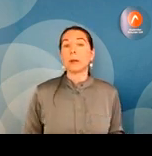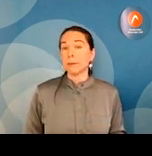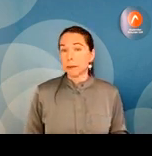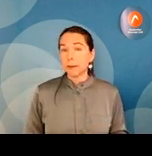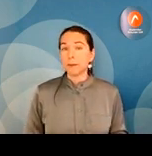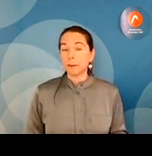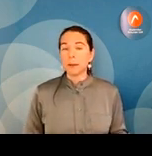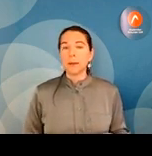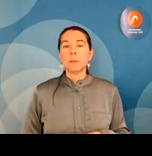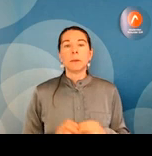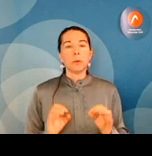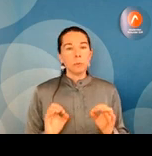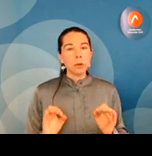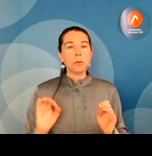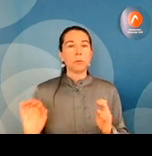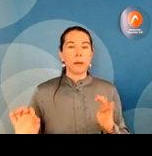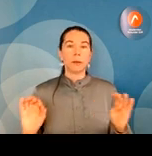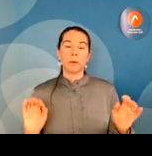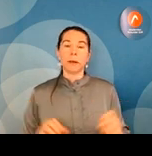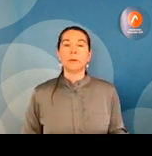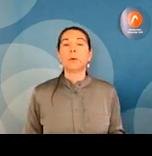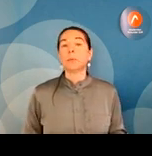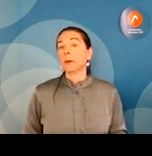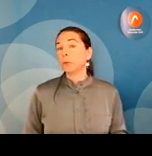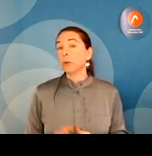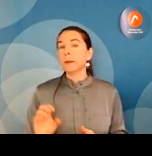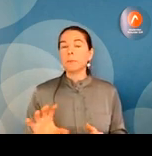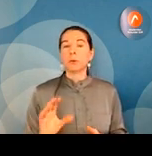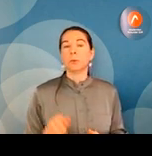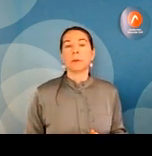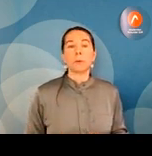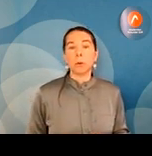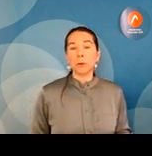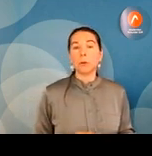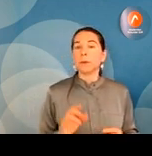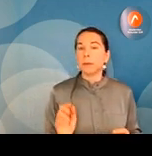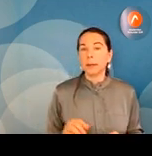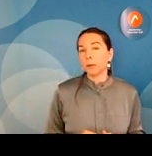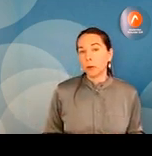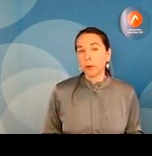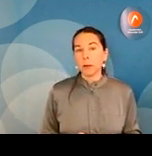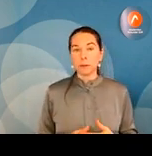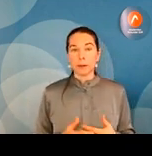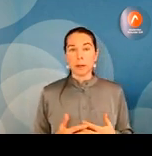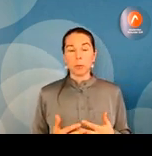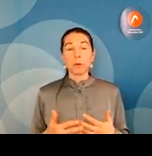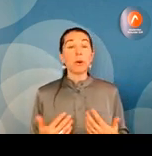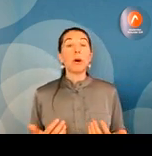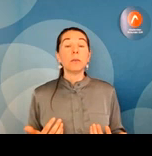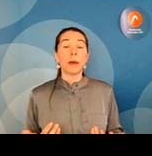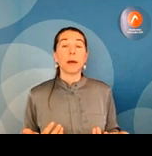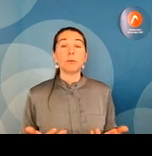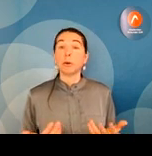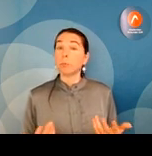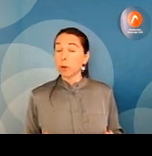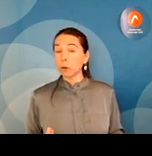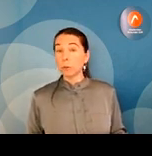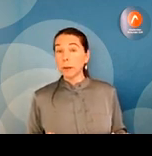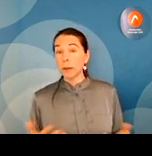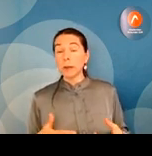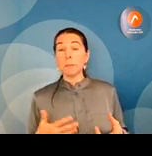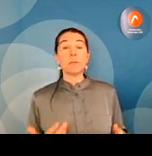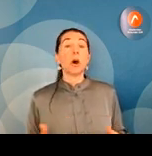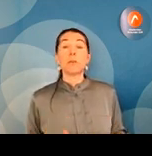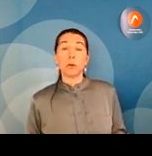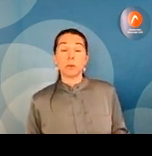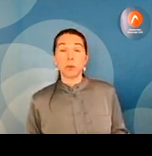snabbt att socialiseras in. Men som ny så märker du alla normer. Och den personen som kommer ny, den är en nyckel för att ta reda på vad har vi här för bra